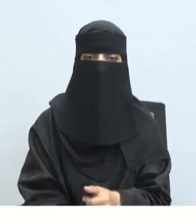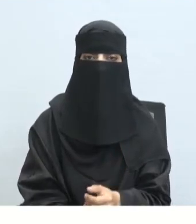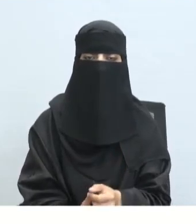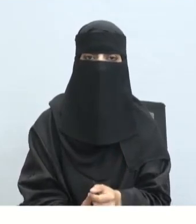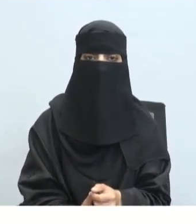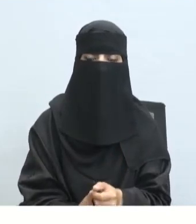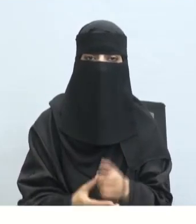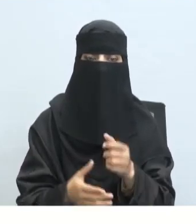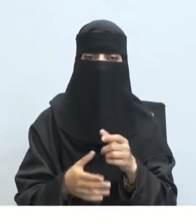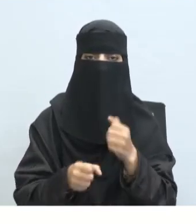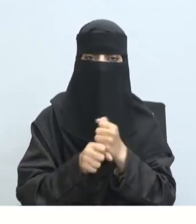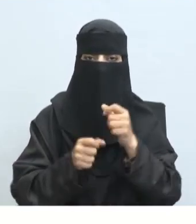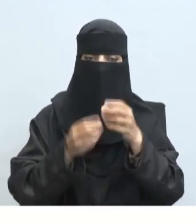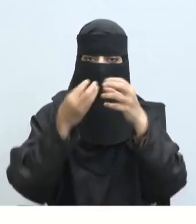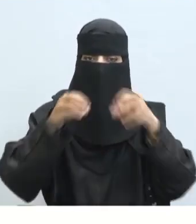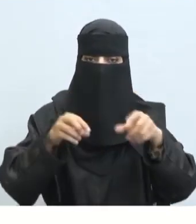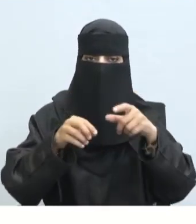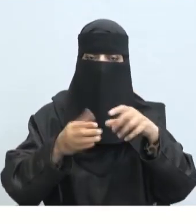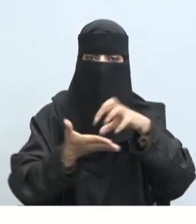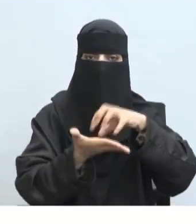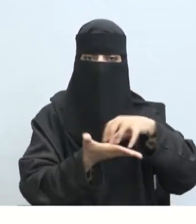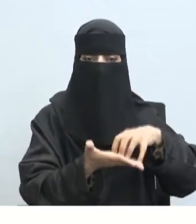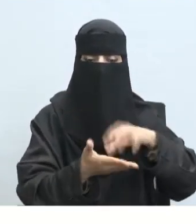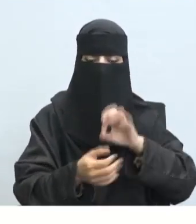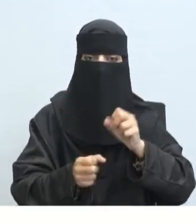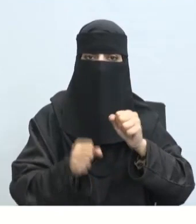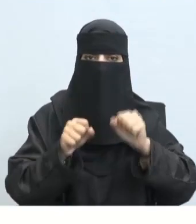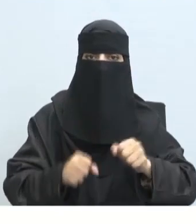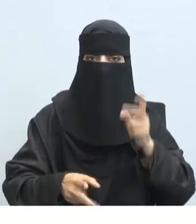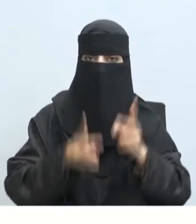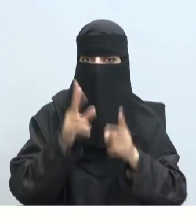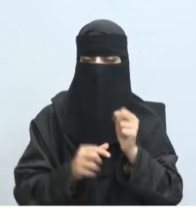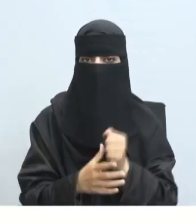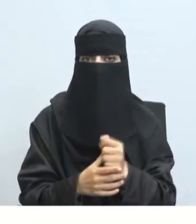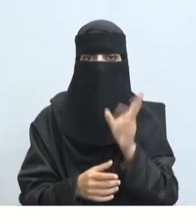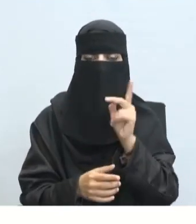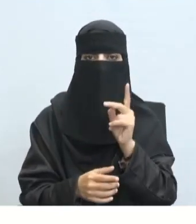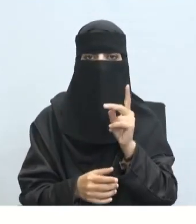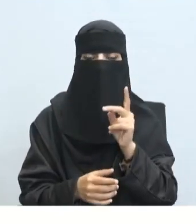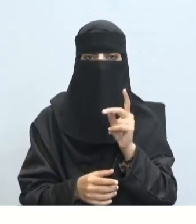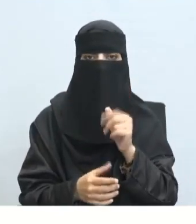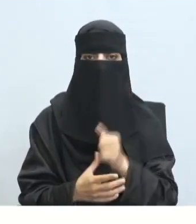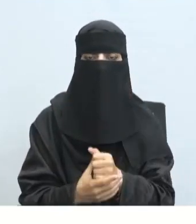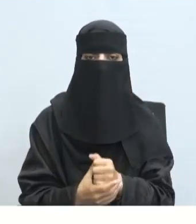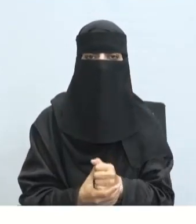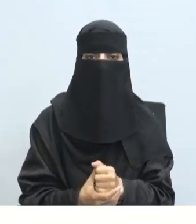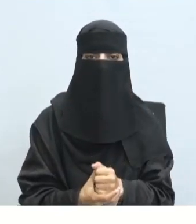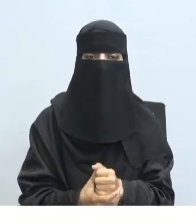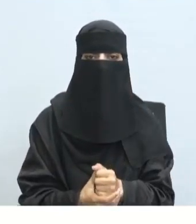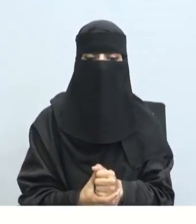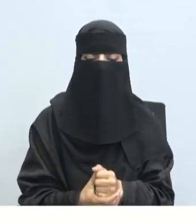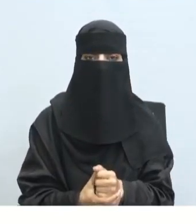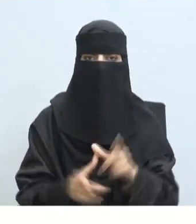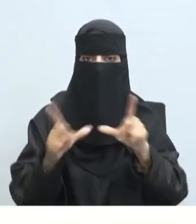الهيكل العمومي لها اغلب المناصب المطلوب في نجل اداره الفعاليه ذكرنا ايضا هنالك